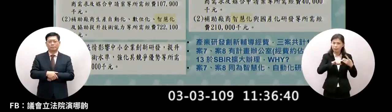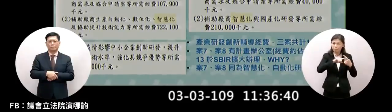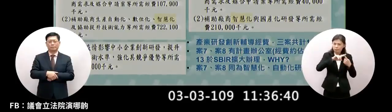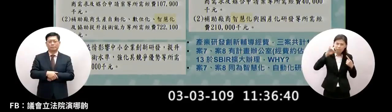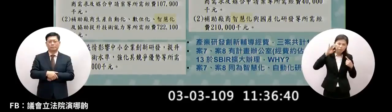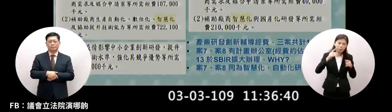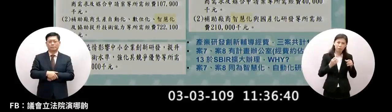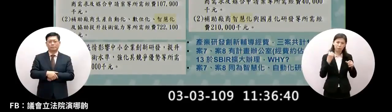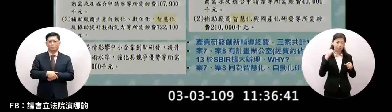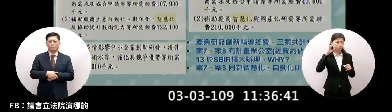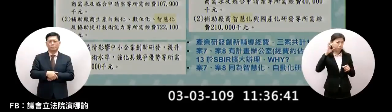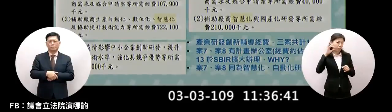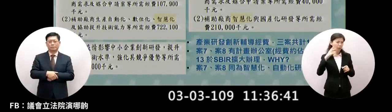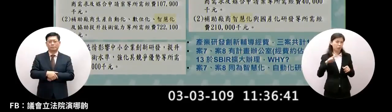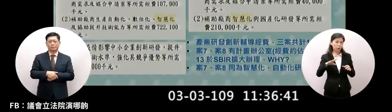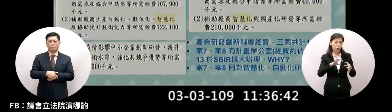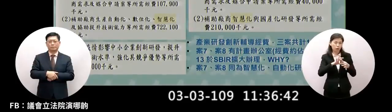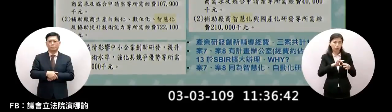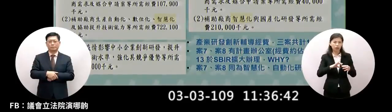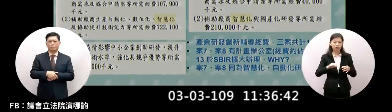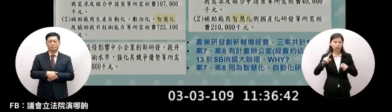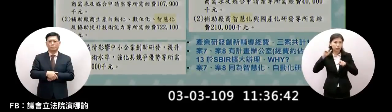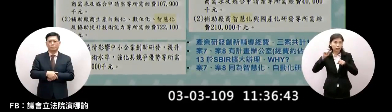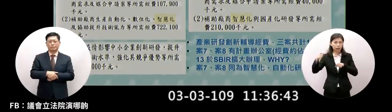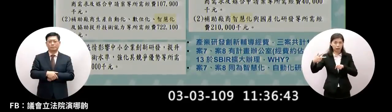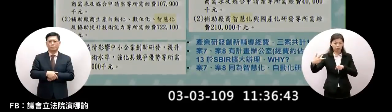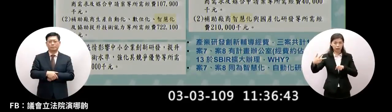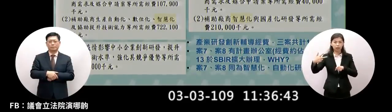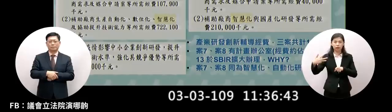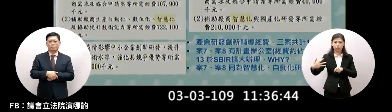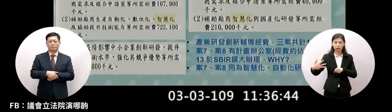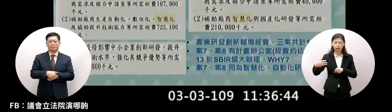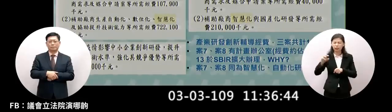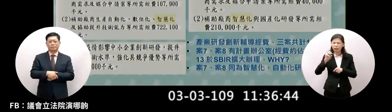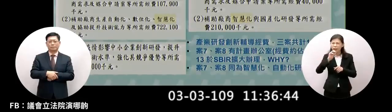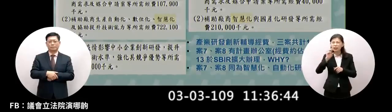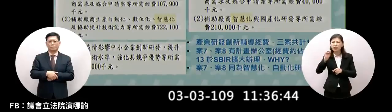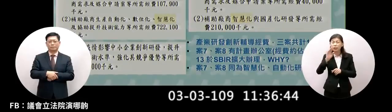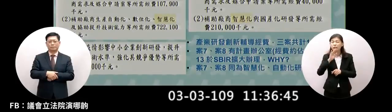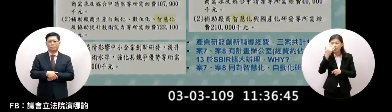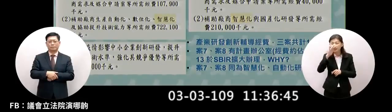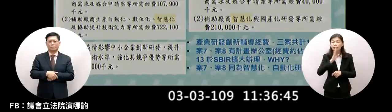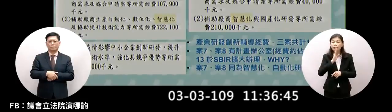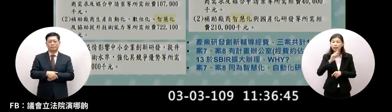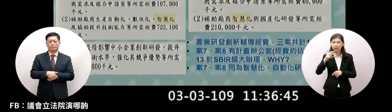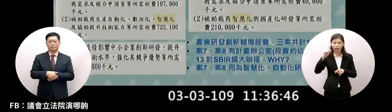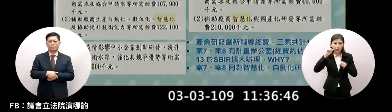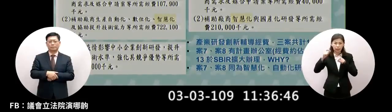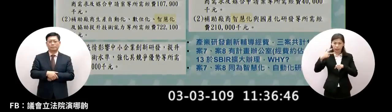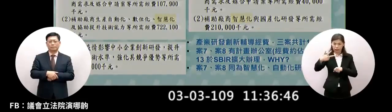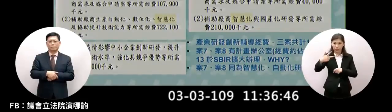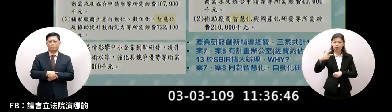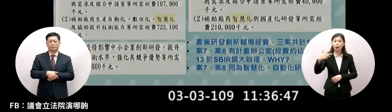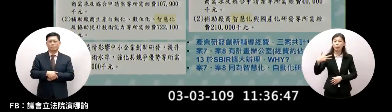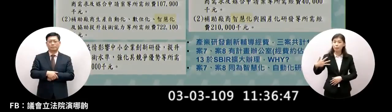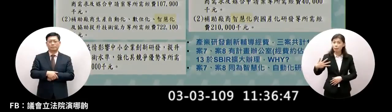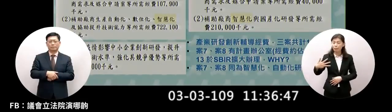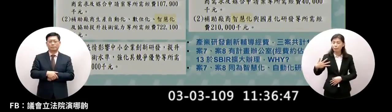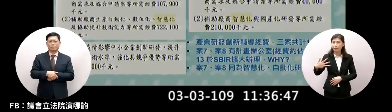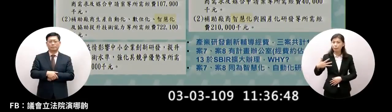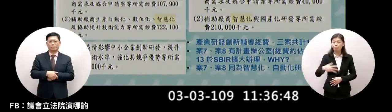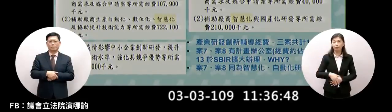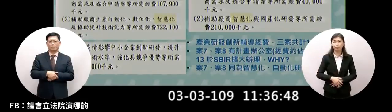有几个问题。第一个，案七跟案八，好，字有点小，大家可以看一下荧幕。案七跟案八呢，我们看到呢，